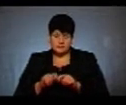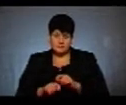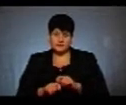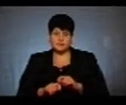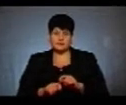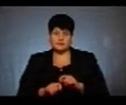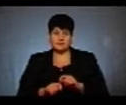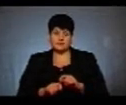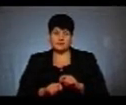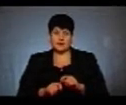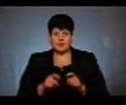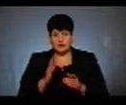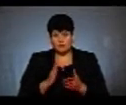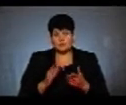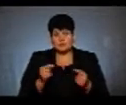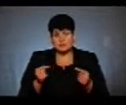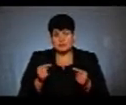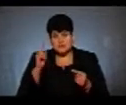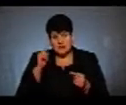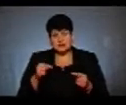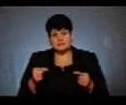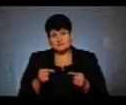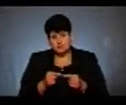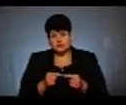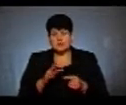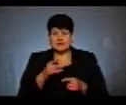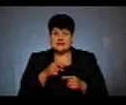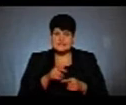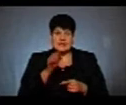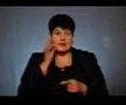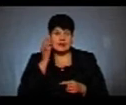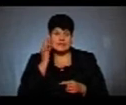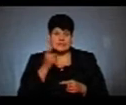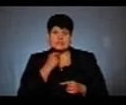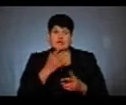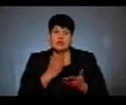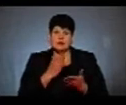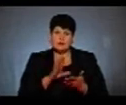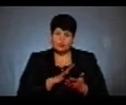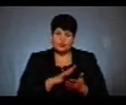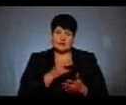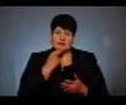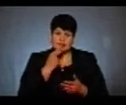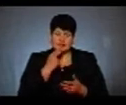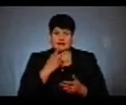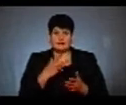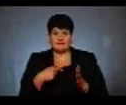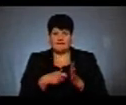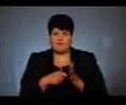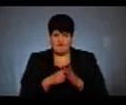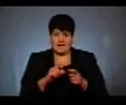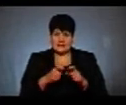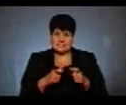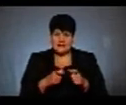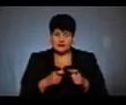тоді, ми будемо мати остаточний результат, будемо знати, чи перш за все ті лисиці контактували з вакциною. От так звана тетрациклінова проба,